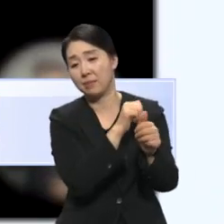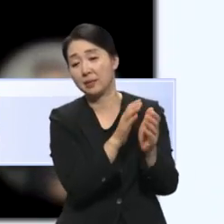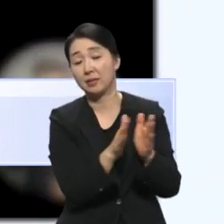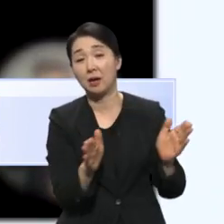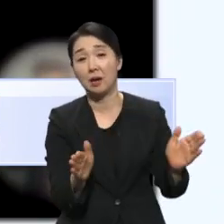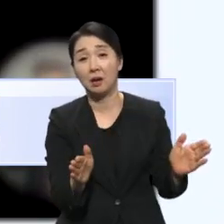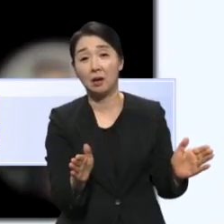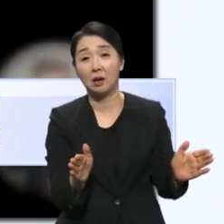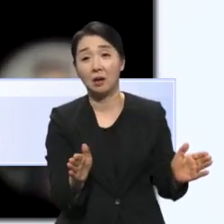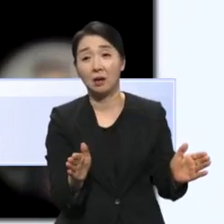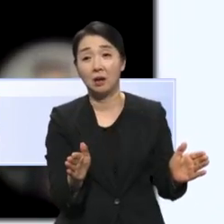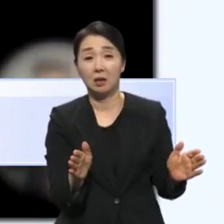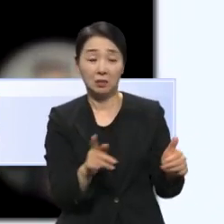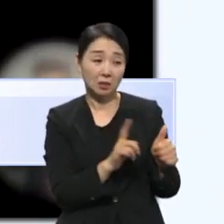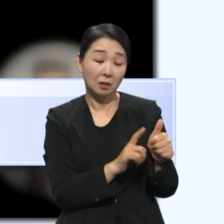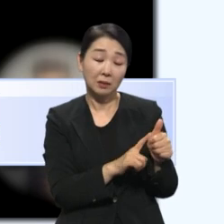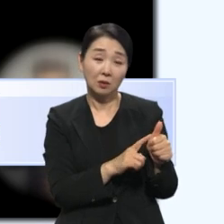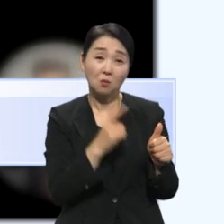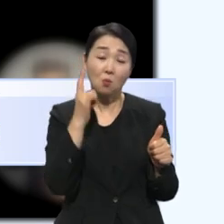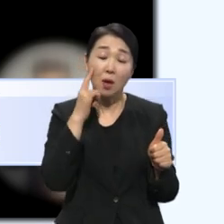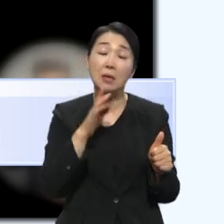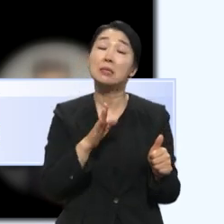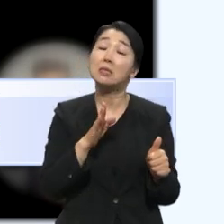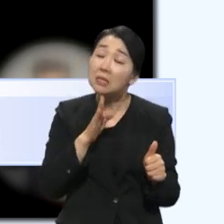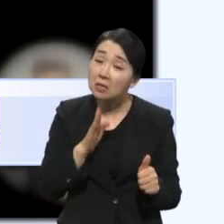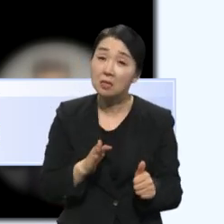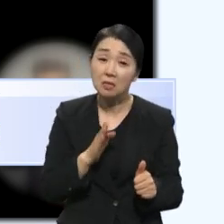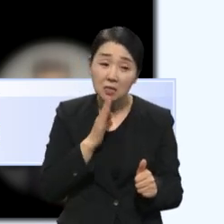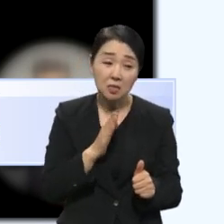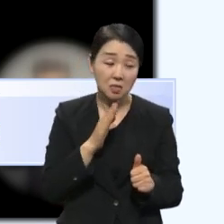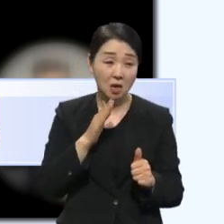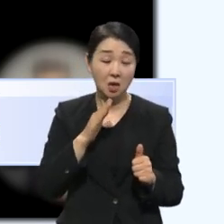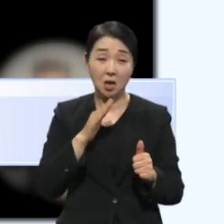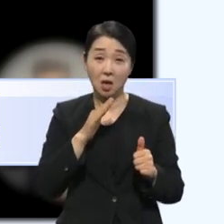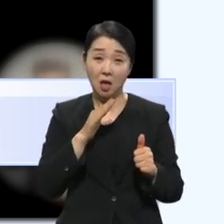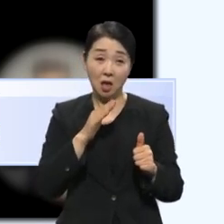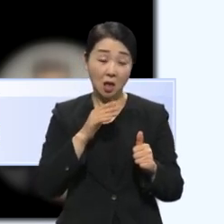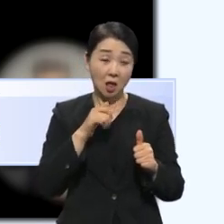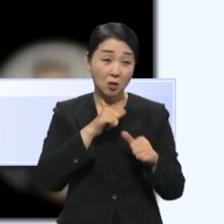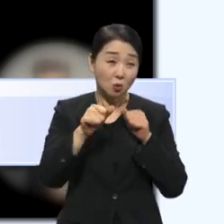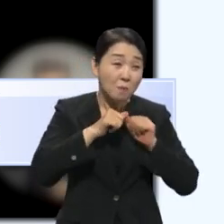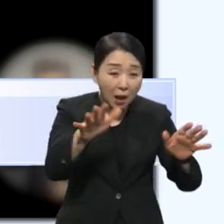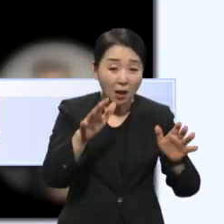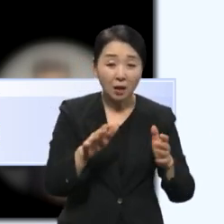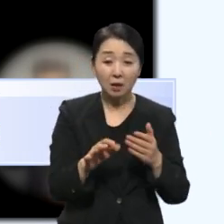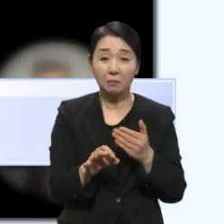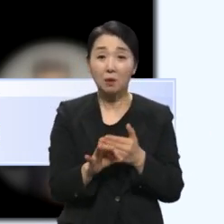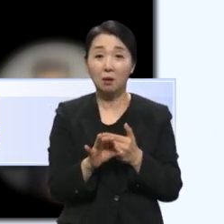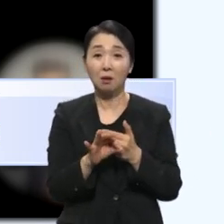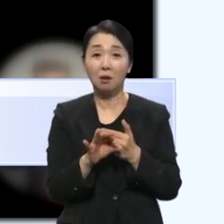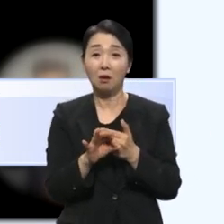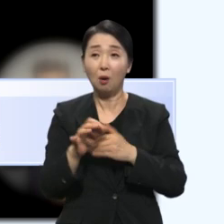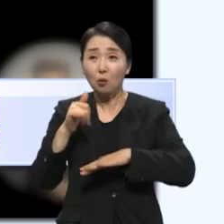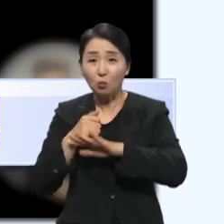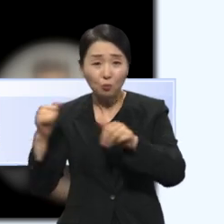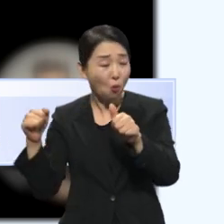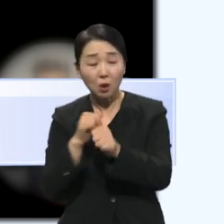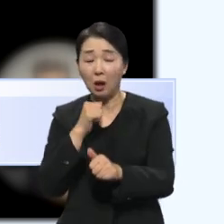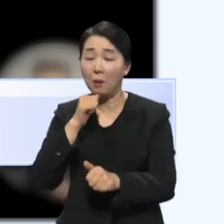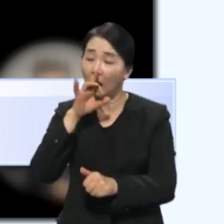.설령 남학생이실제로무슨말을했다하더라도 폭력은절대일어나서는안되며,이는